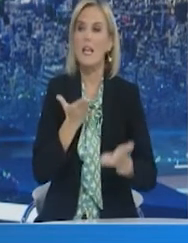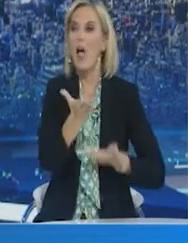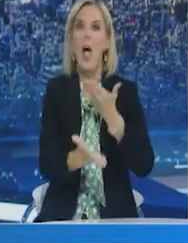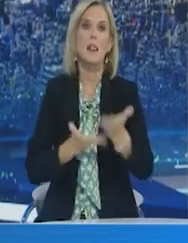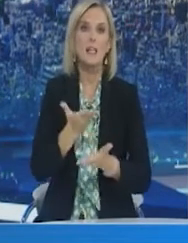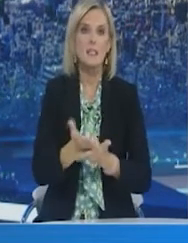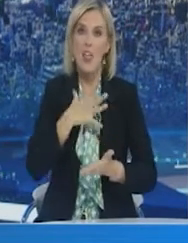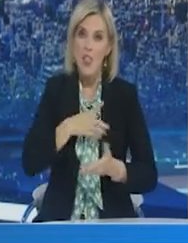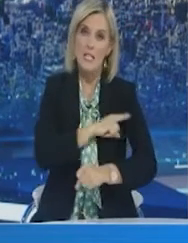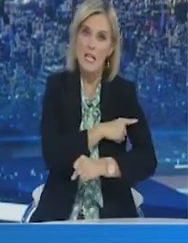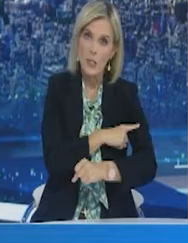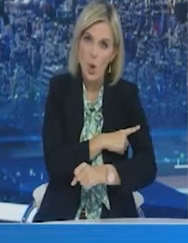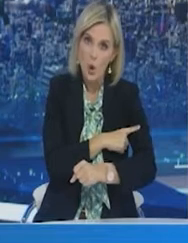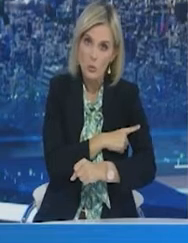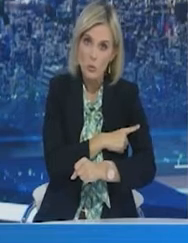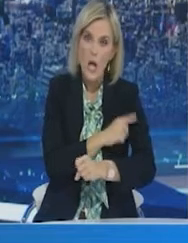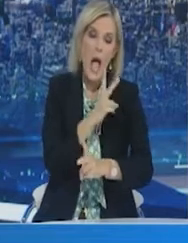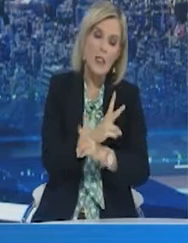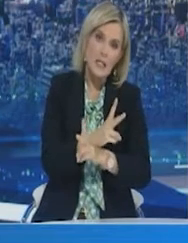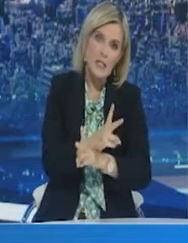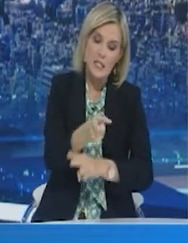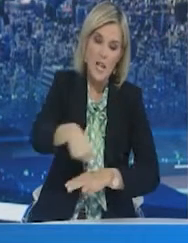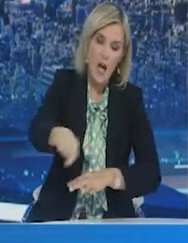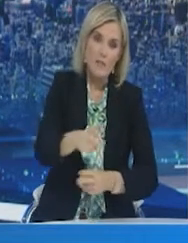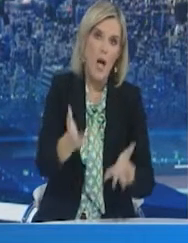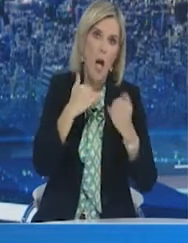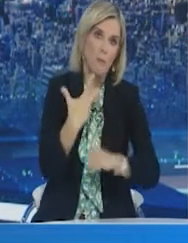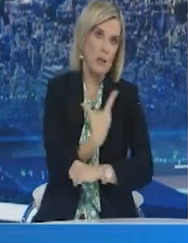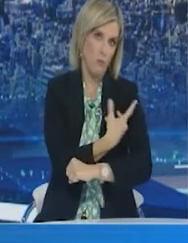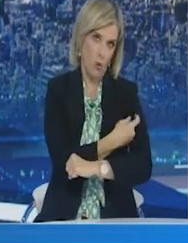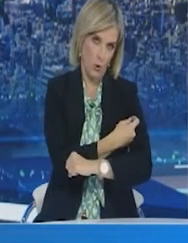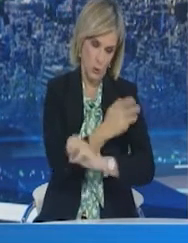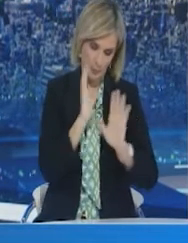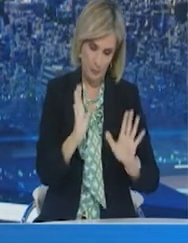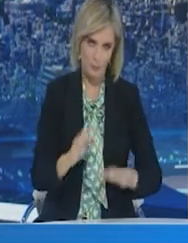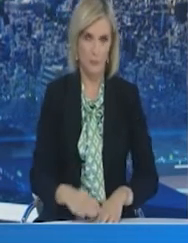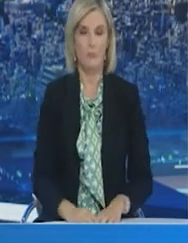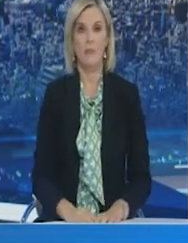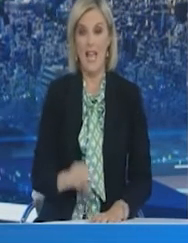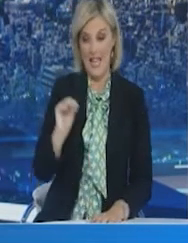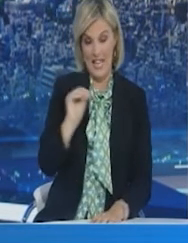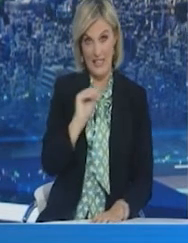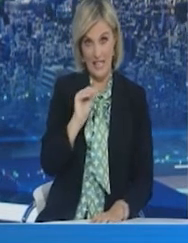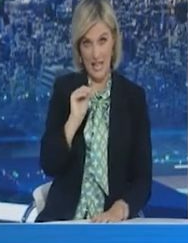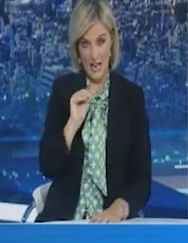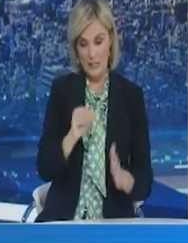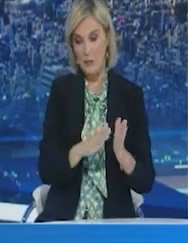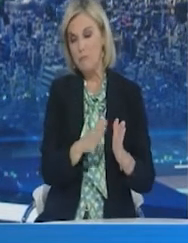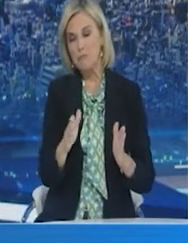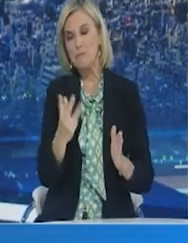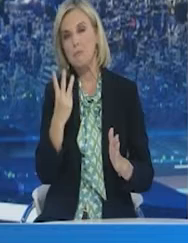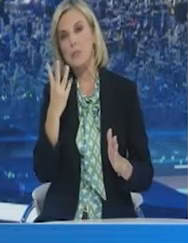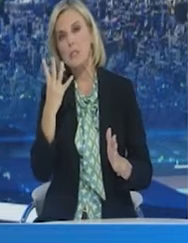δομές υγείας λόγω αναστολής καθηκόντων αυτών που δεν έχουν εμβολιαστεί. Θα παραμείνει ανοιχτή για λίγες